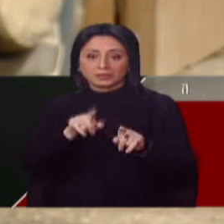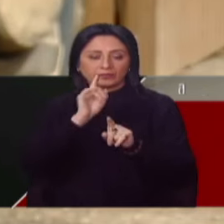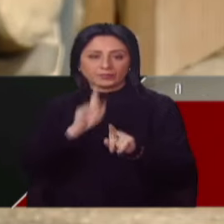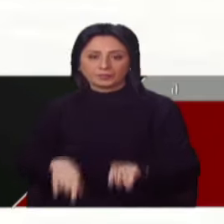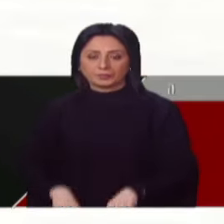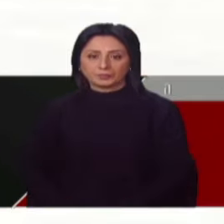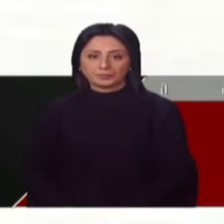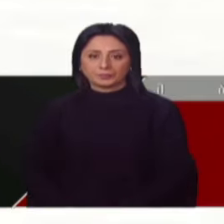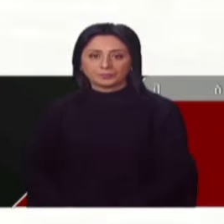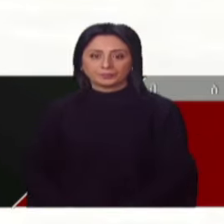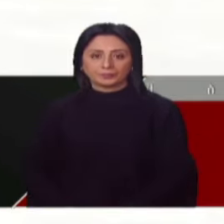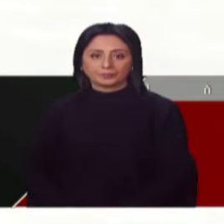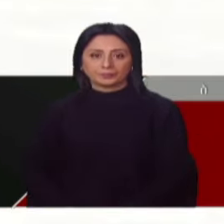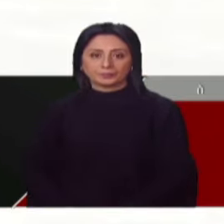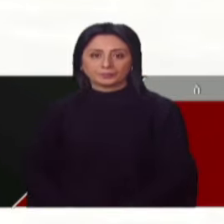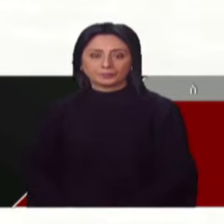შევიდეს.